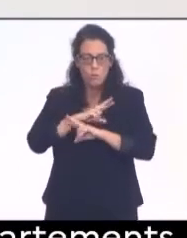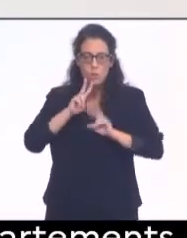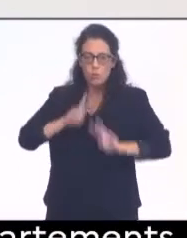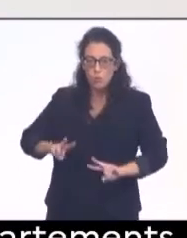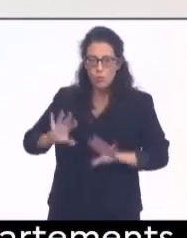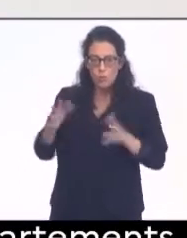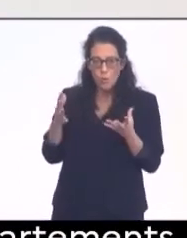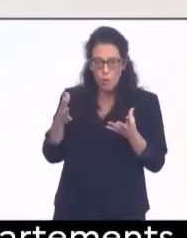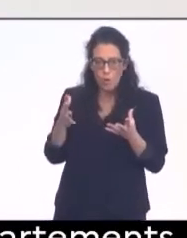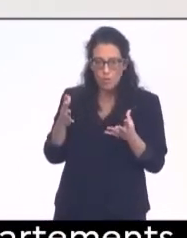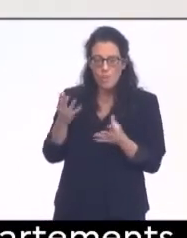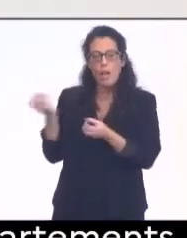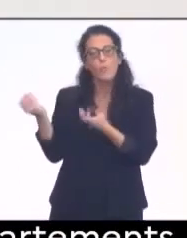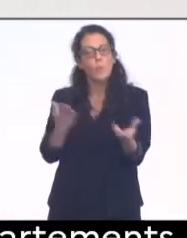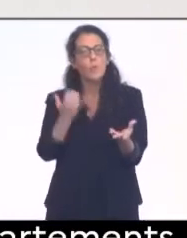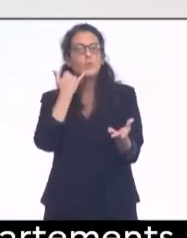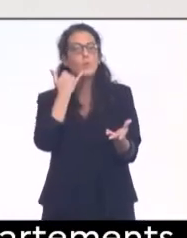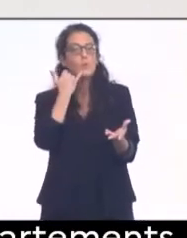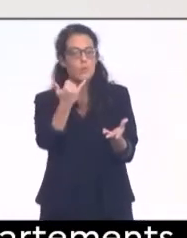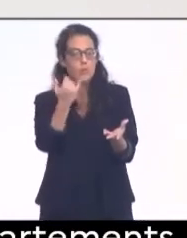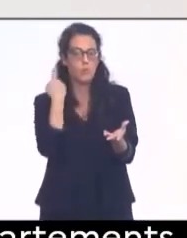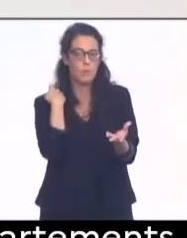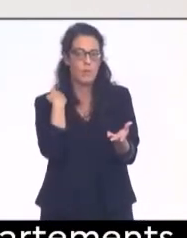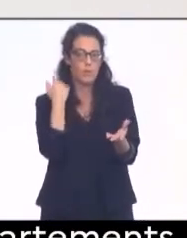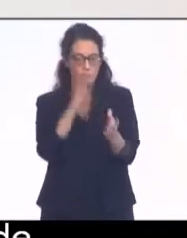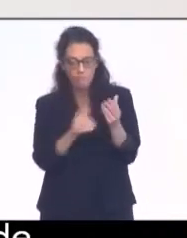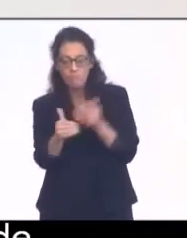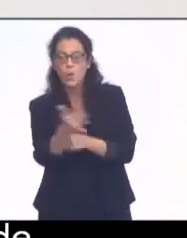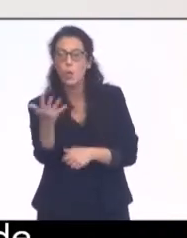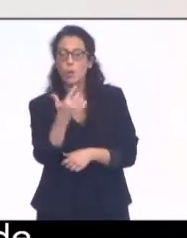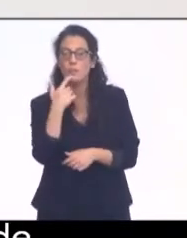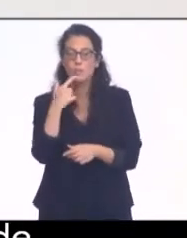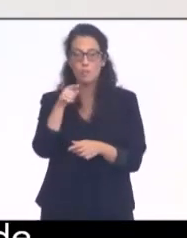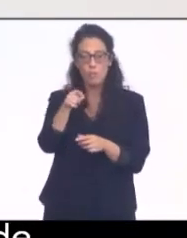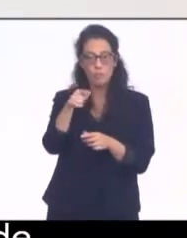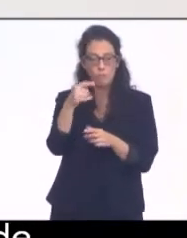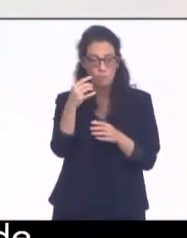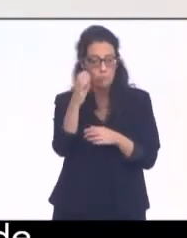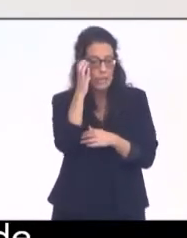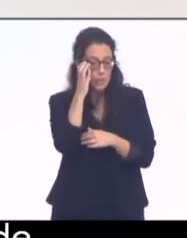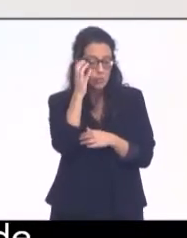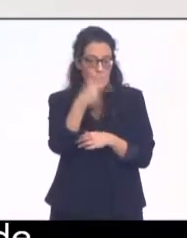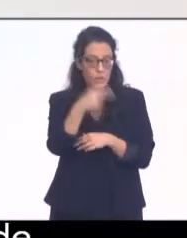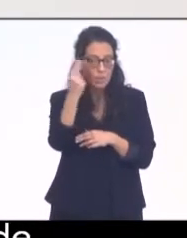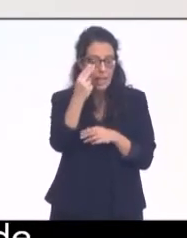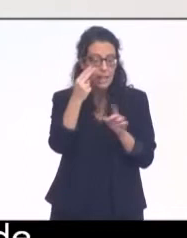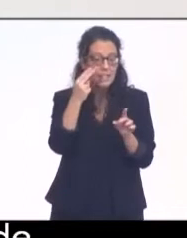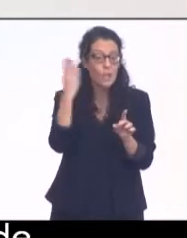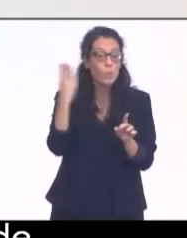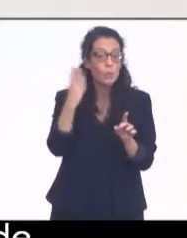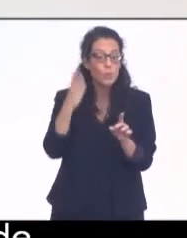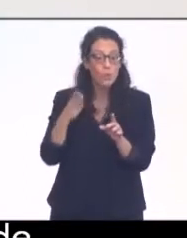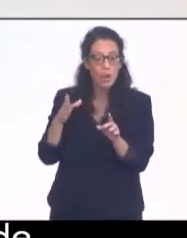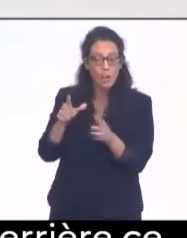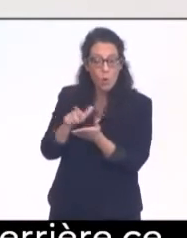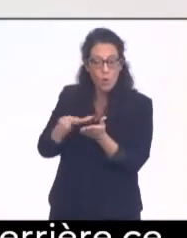fois qu'on a ce numéro, qu'est-ce qu'il y a derrière ce numéro? Il y a une cellule d'écoutant nationale qui bascule sur une réponse de proximité avec justement une